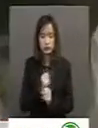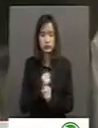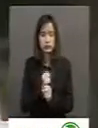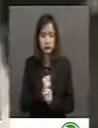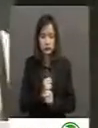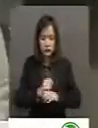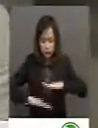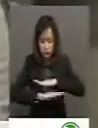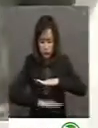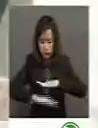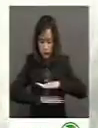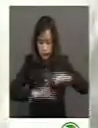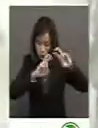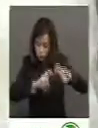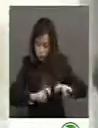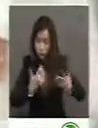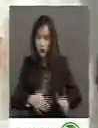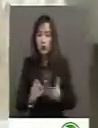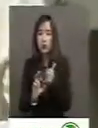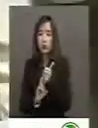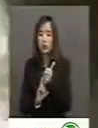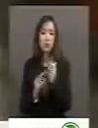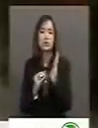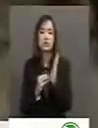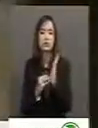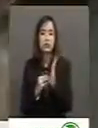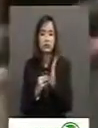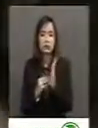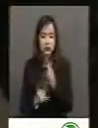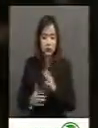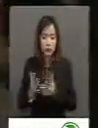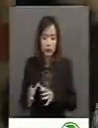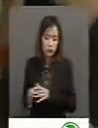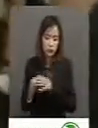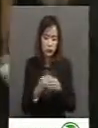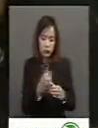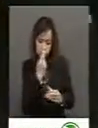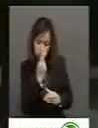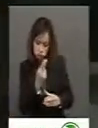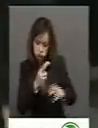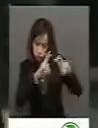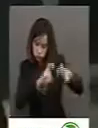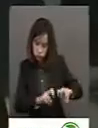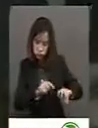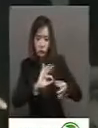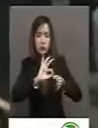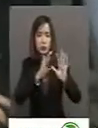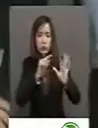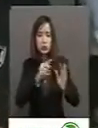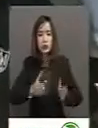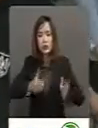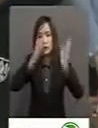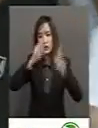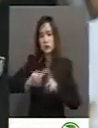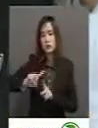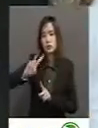านรวมถึงรองผู้ว่ากทม.นะคะคุณจักรพันธ์ผิวงามลงพื้นที่ไปตรวจสอบเหตุเพลิงไหม้ภายในอาคาร2การ